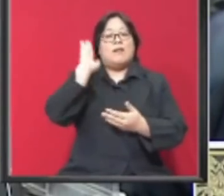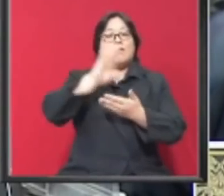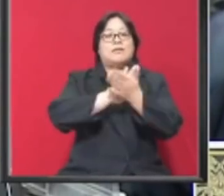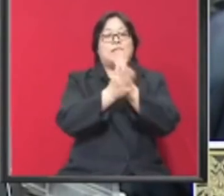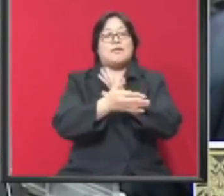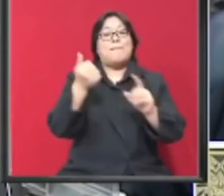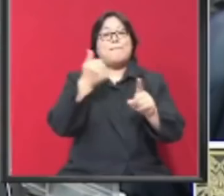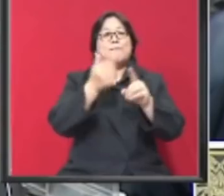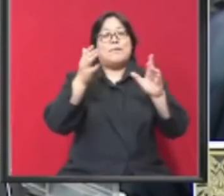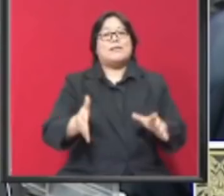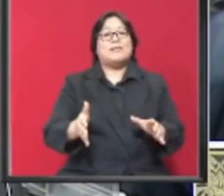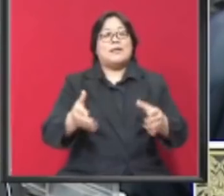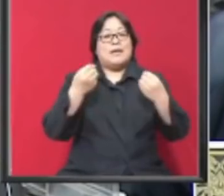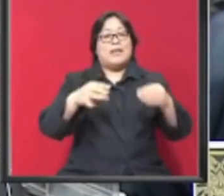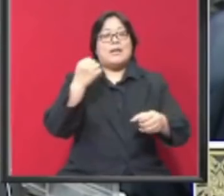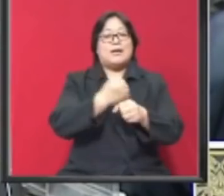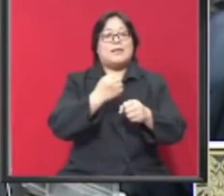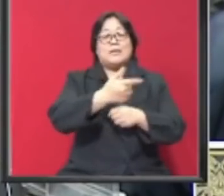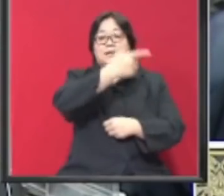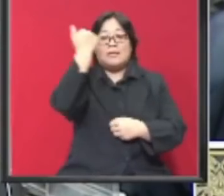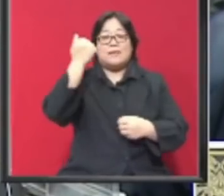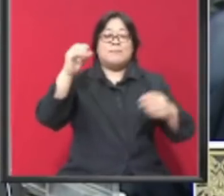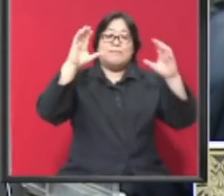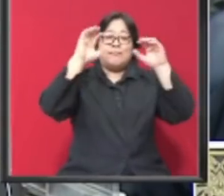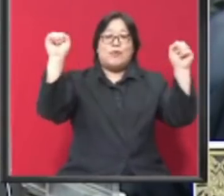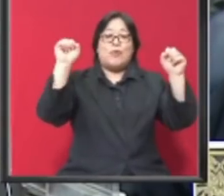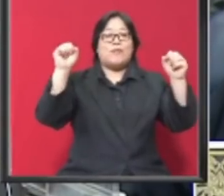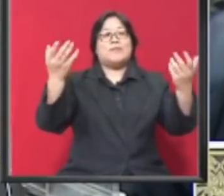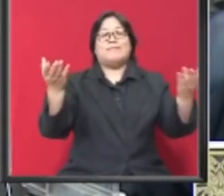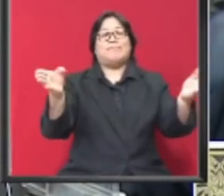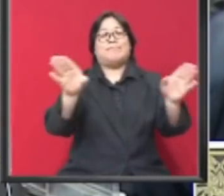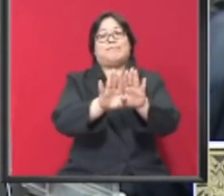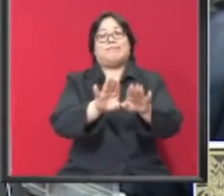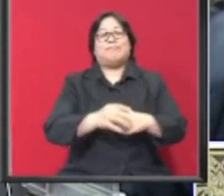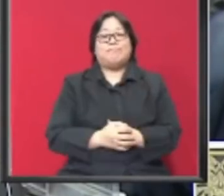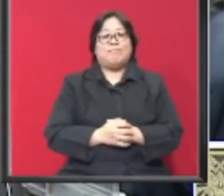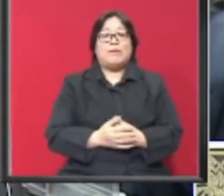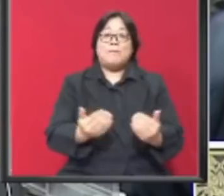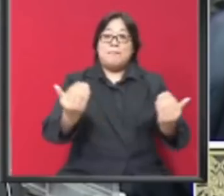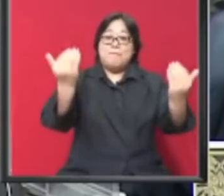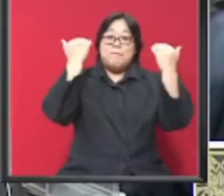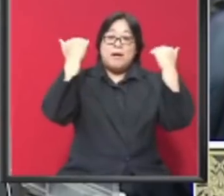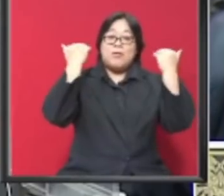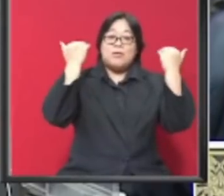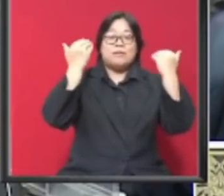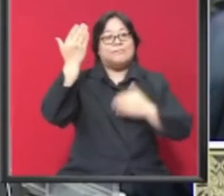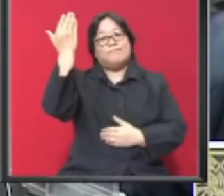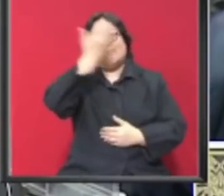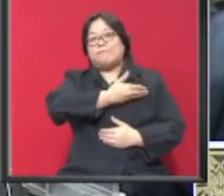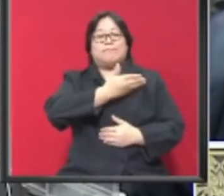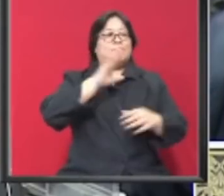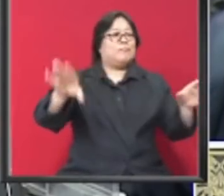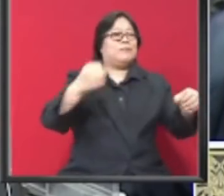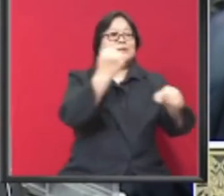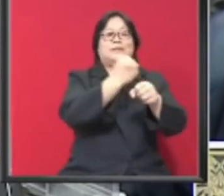mangsa kehilangan kerja karena majikan gulung tikar yang menganggur terpaksa buat apa saja